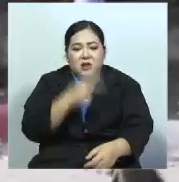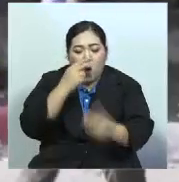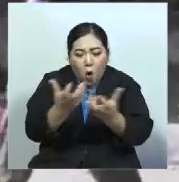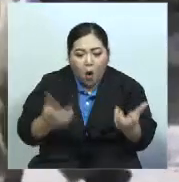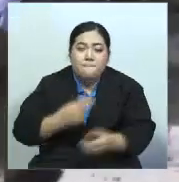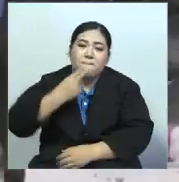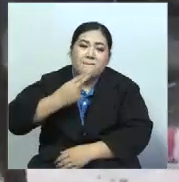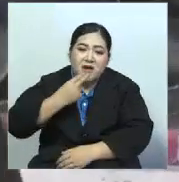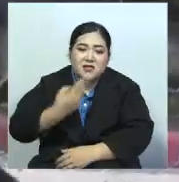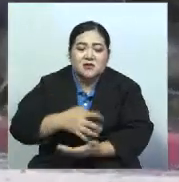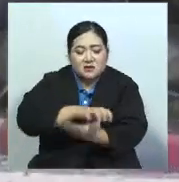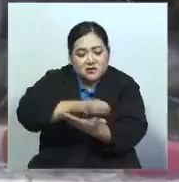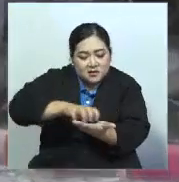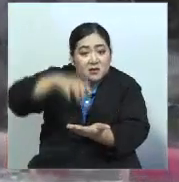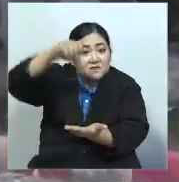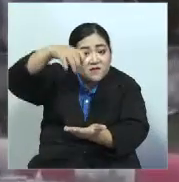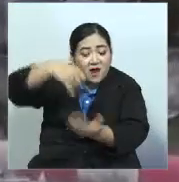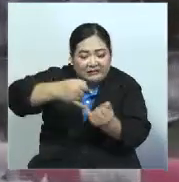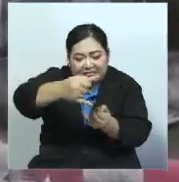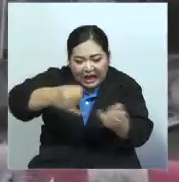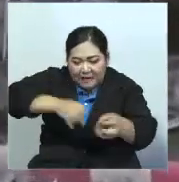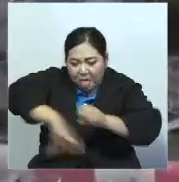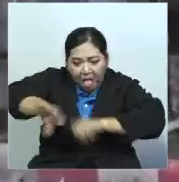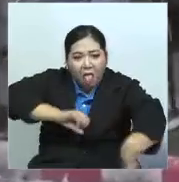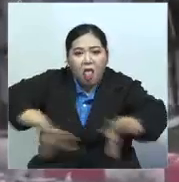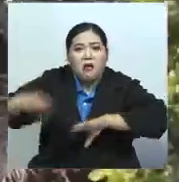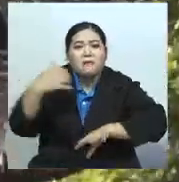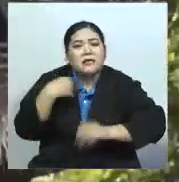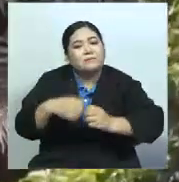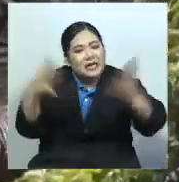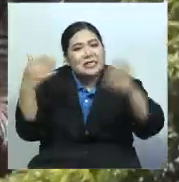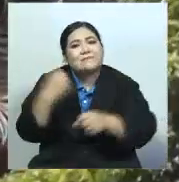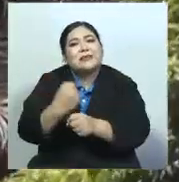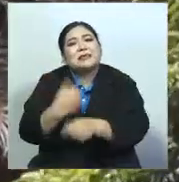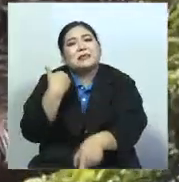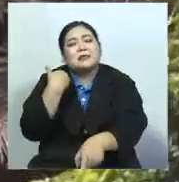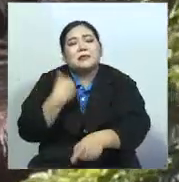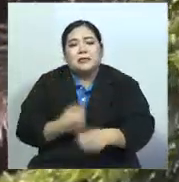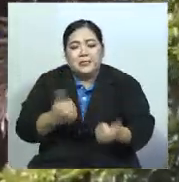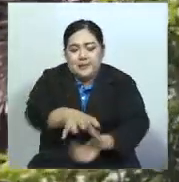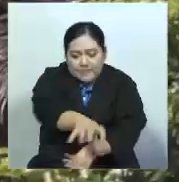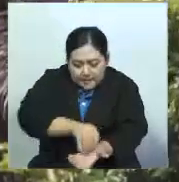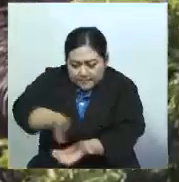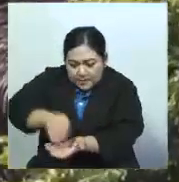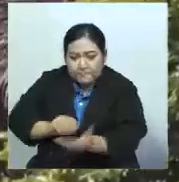เตอรี่แผงวงจรประกอบระเบิดและสายกระจัดกระจายไปทั่วครับเจ้าหน้าที่จึงเก็บไว้เป็นหลักฐ